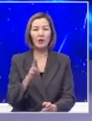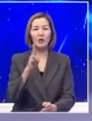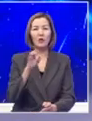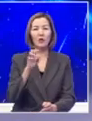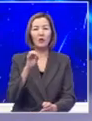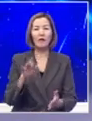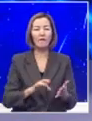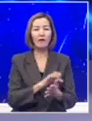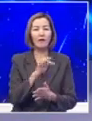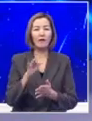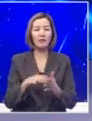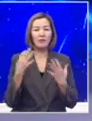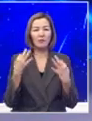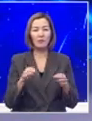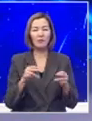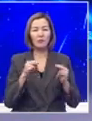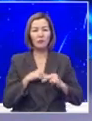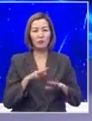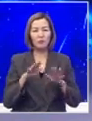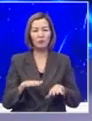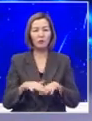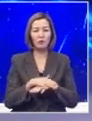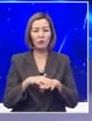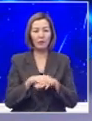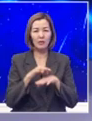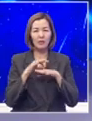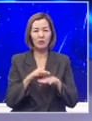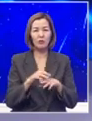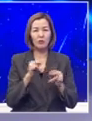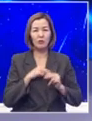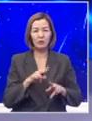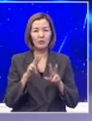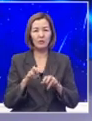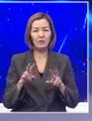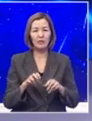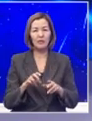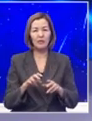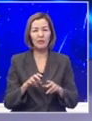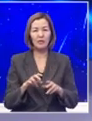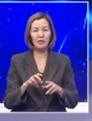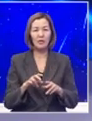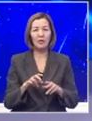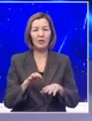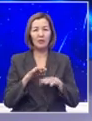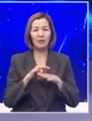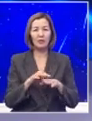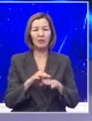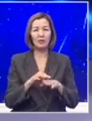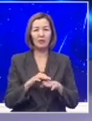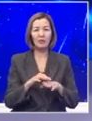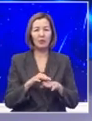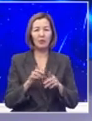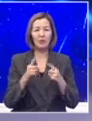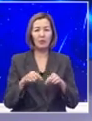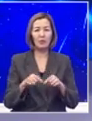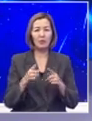Қонаев қаласында бос жұмыс орындары жәрменкесі өтті. Мақсат жұмыс іздегендерге жол сілтеу. Қонаев Сити орталығында өткен шараны Мансап